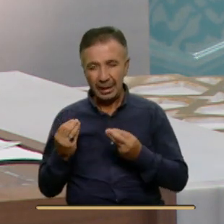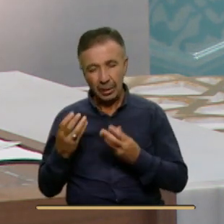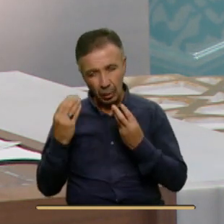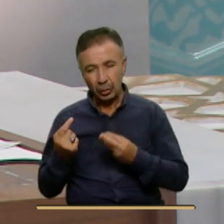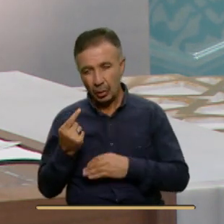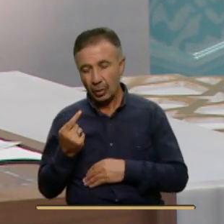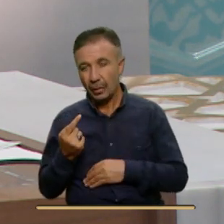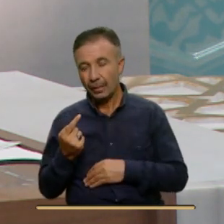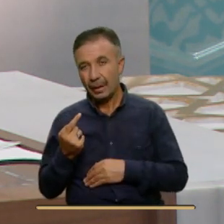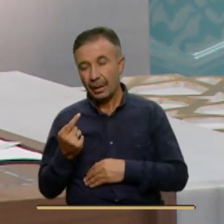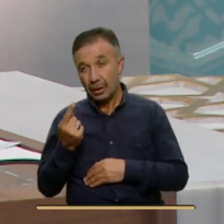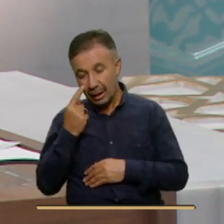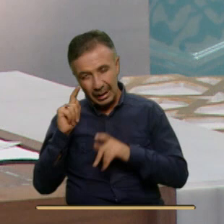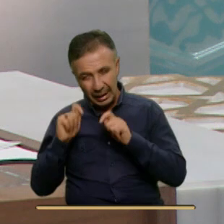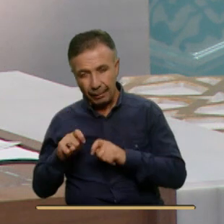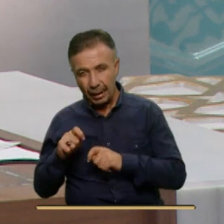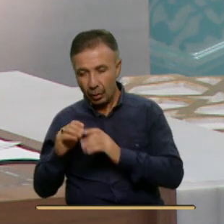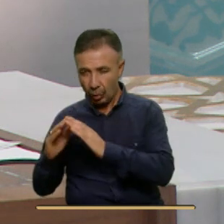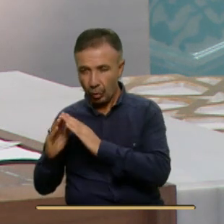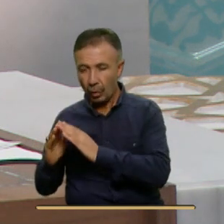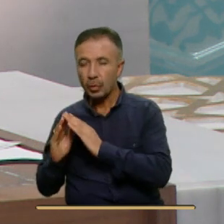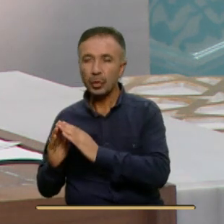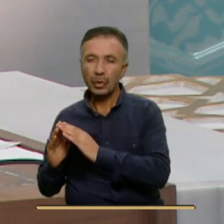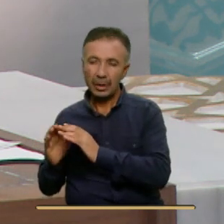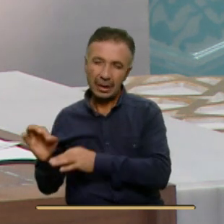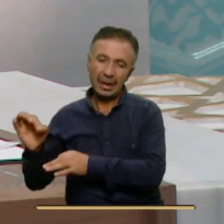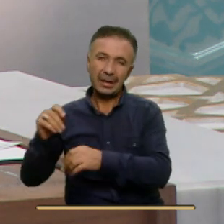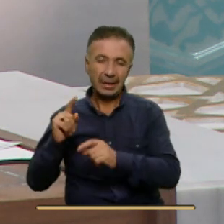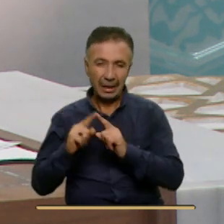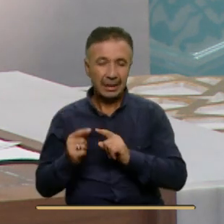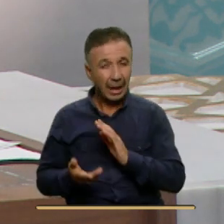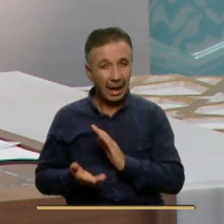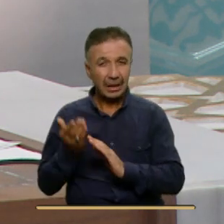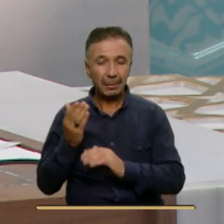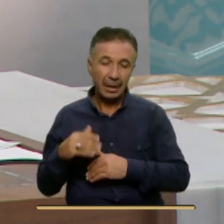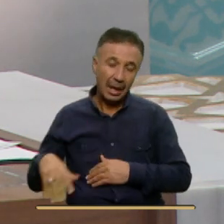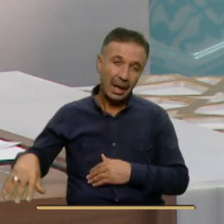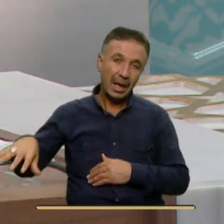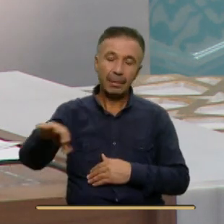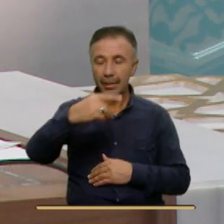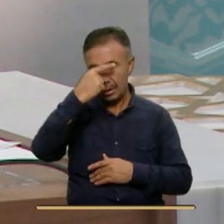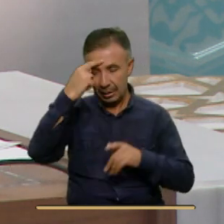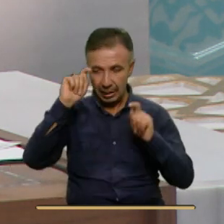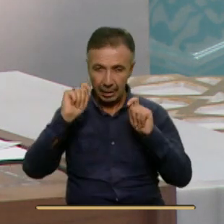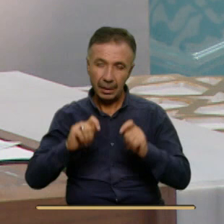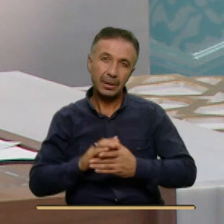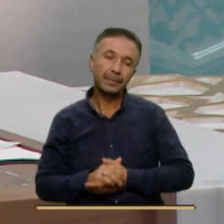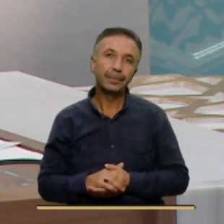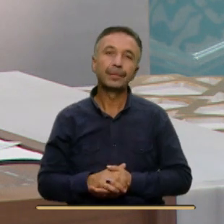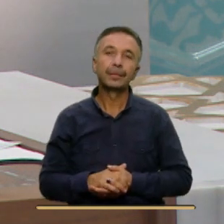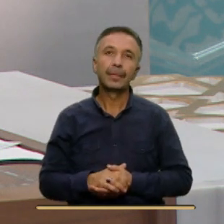sayısını artırabilmeyi Cenab-ı Hak cümlenize, cümlemize nasip ve müessir eylesin